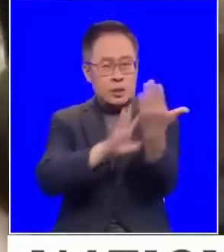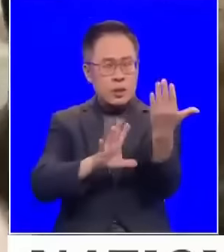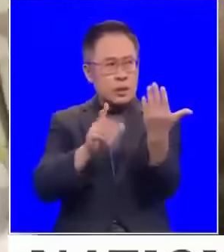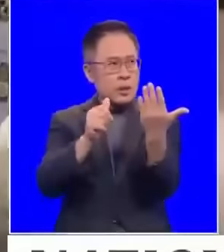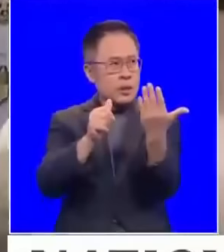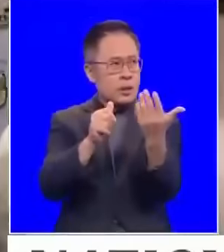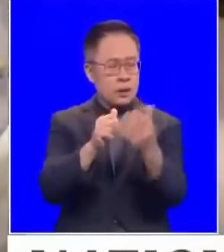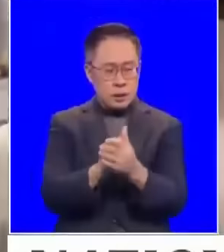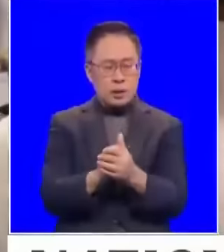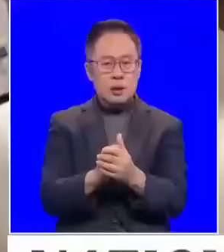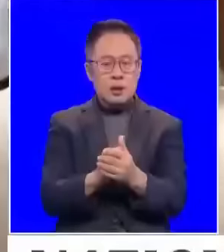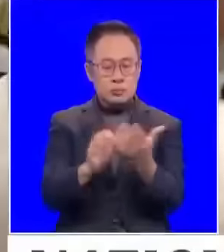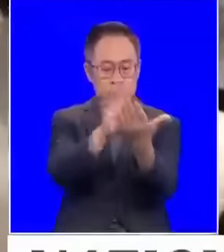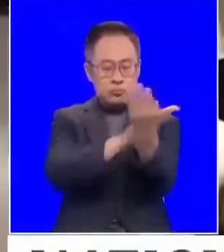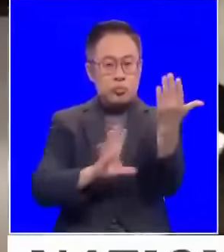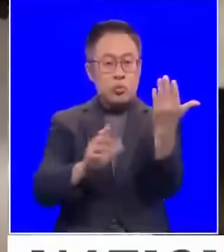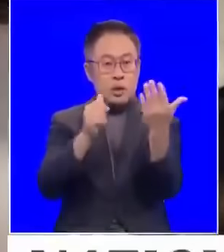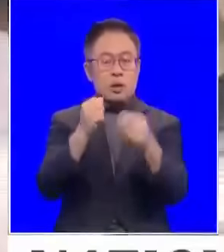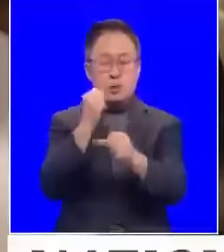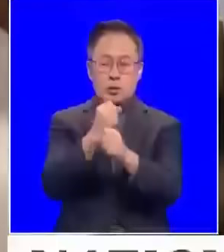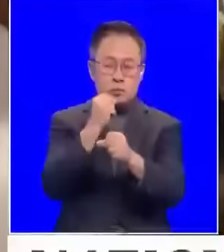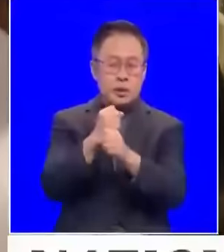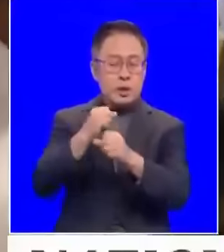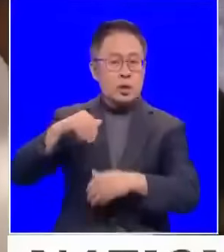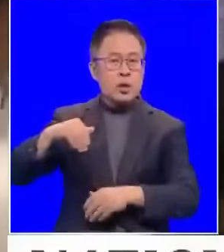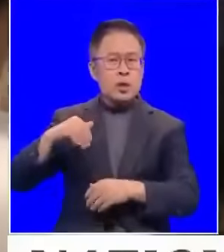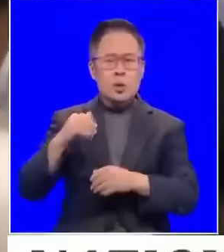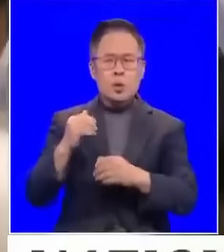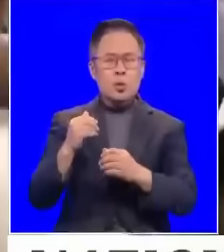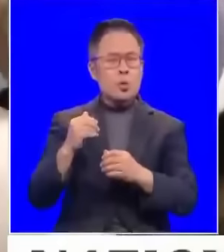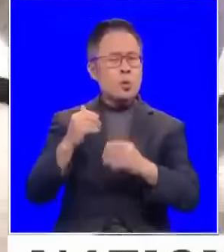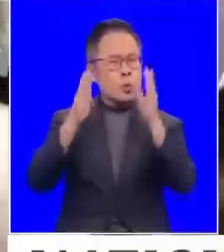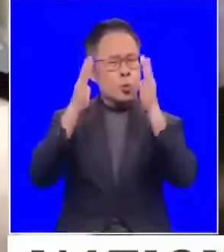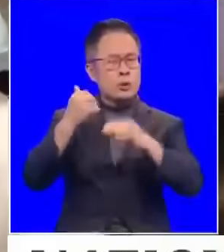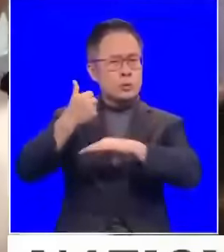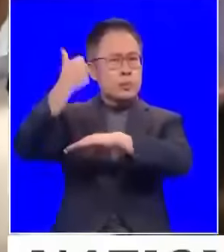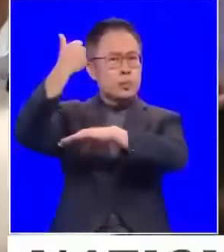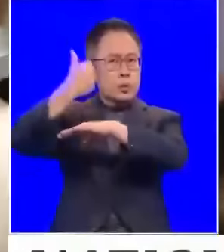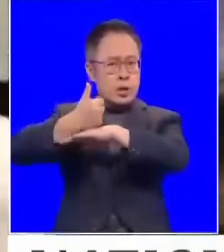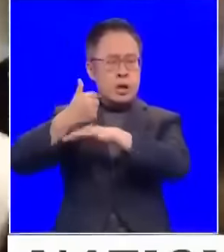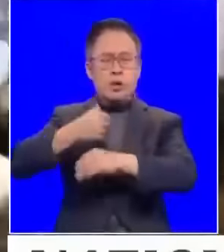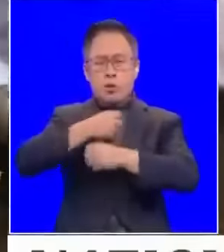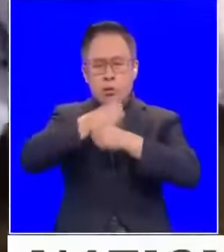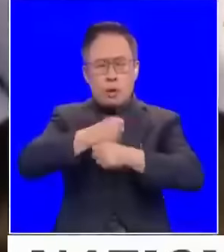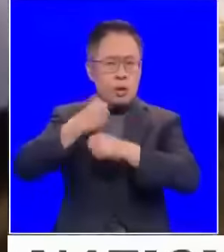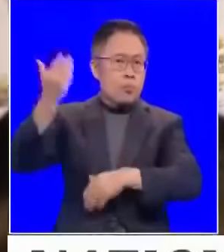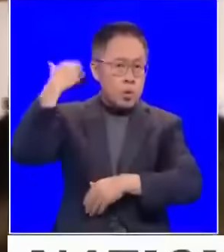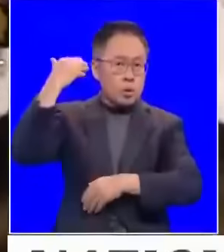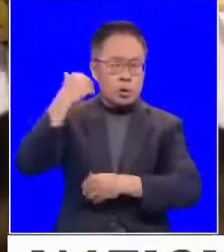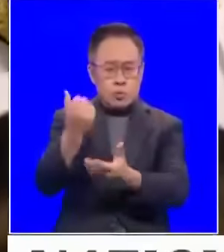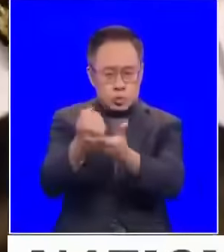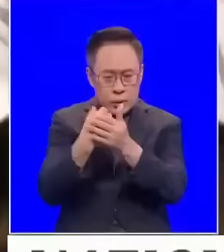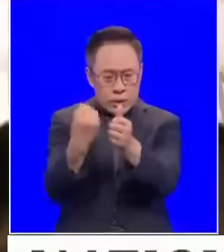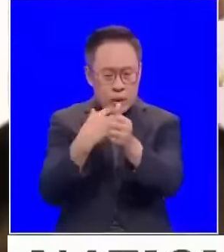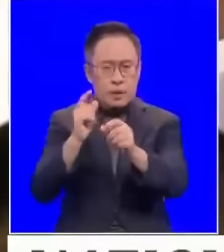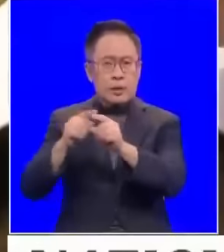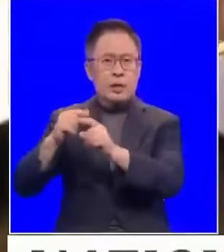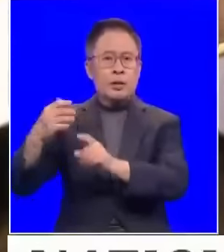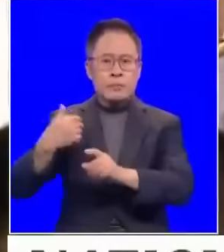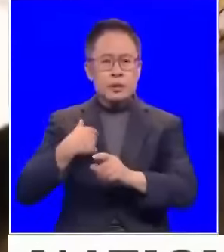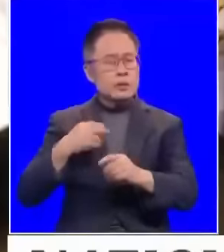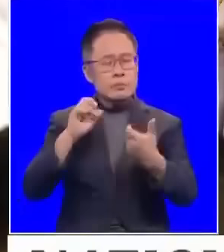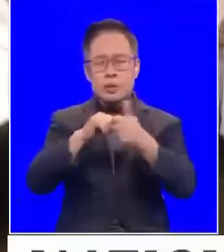หม่ต้องมีการพูดคุยกันเปรียบเสมือนญาติพี่น้องไม่ได้มีใครมาครอบงำได้ส่วนการแก้รัฐธรรมนูญนะคะก็มีแนวทางเหมือนเดิมค่ะ